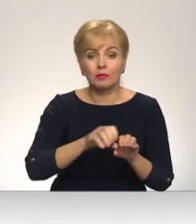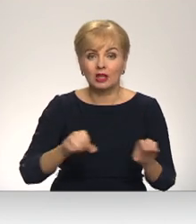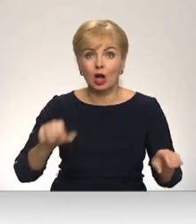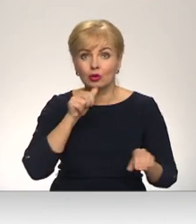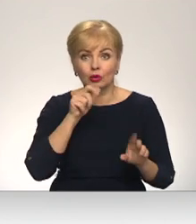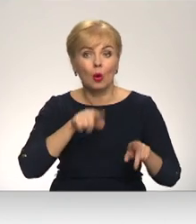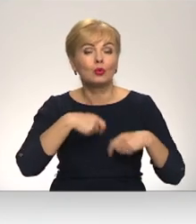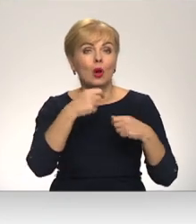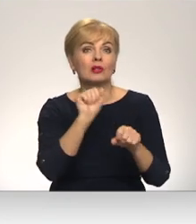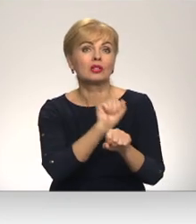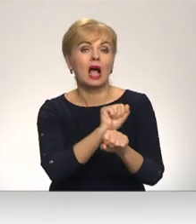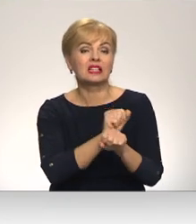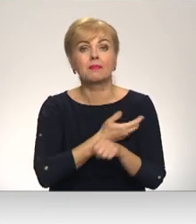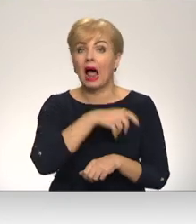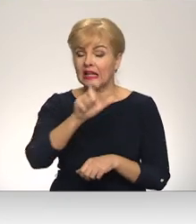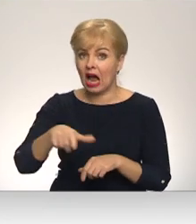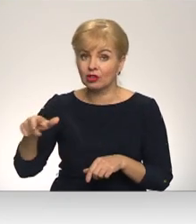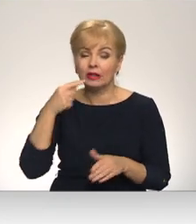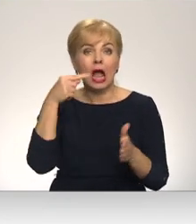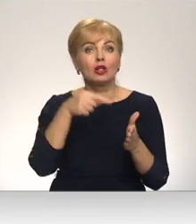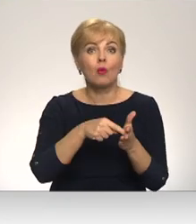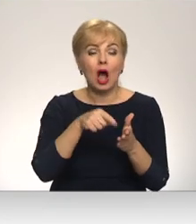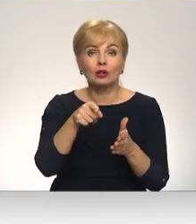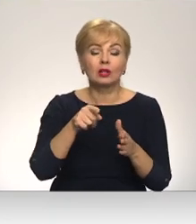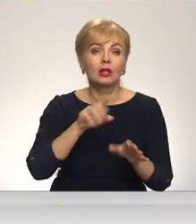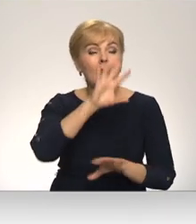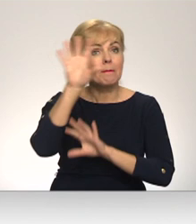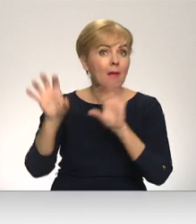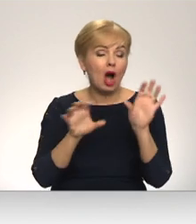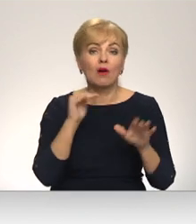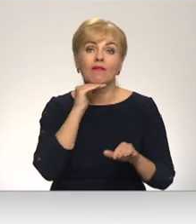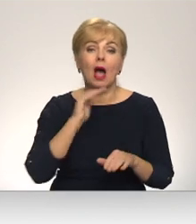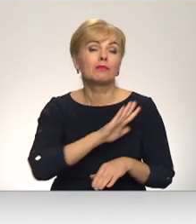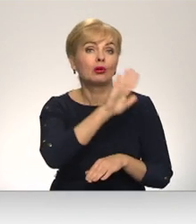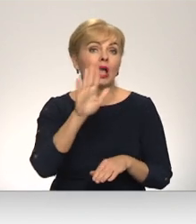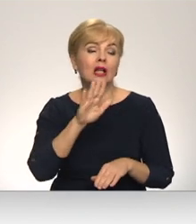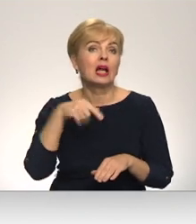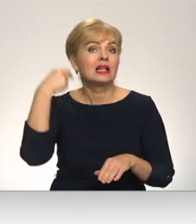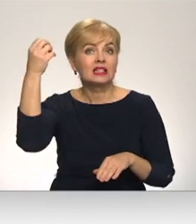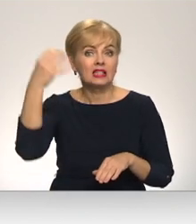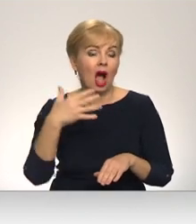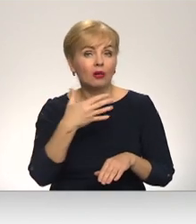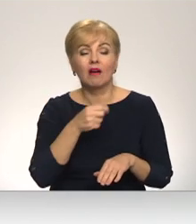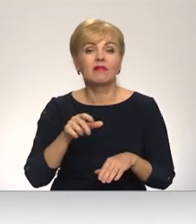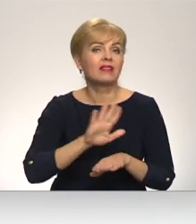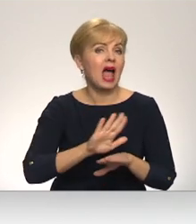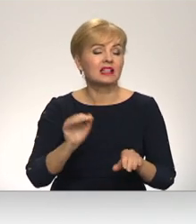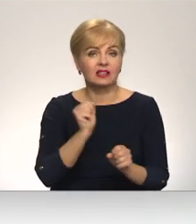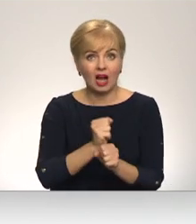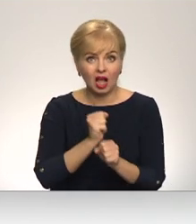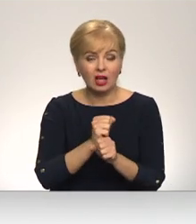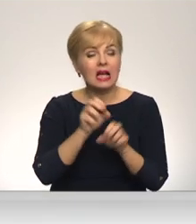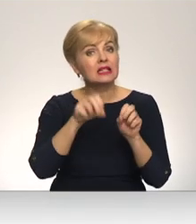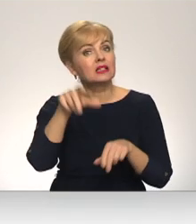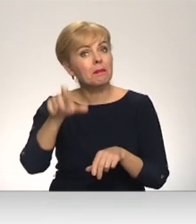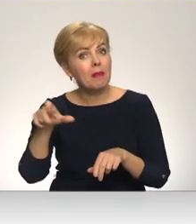Salaspils iedzīvotājiem. Jānorāda gan, ka šādā mākoņainā februāra dienā saules kolektori nedarbojas. Tomēr, kā norāda